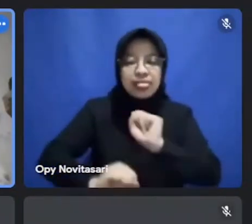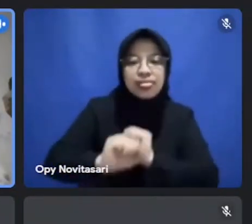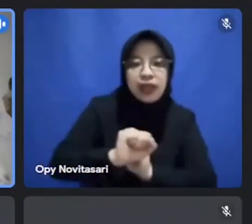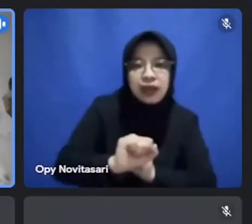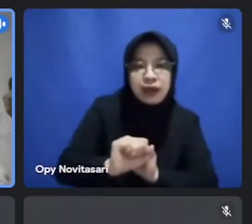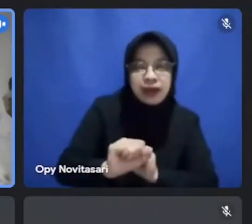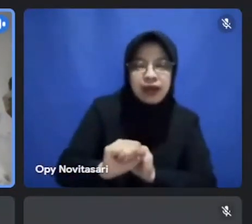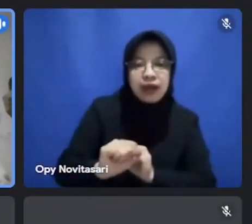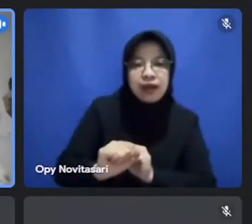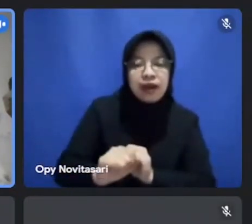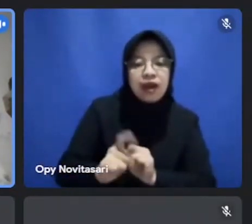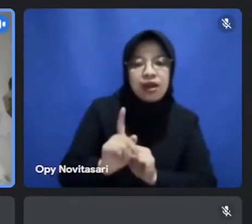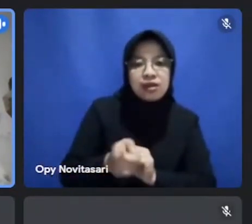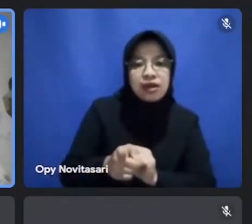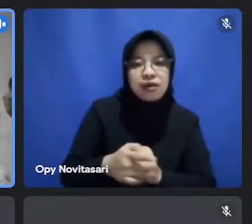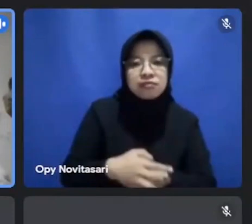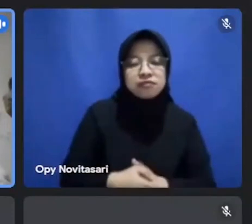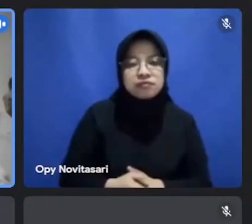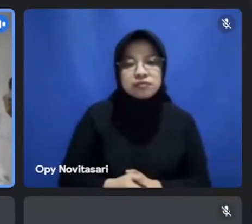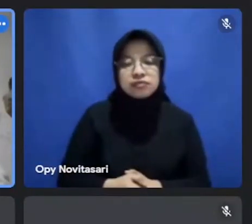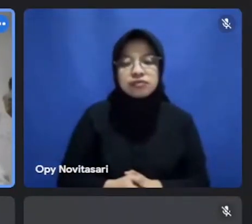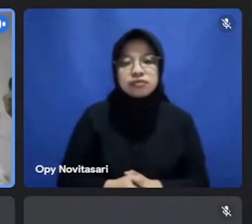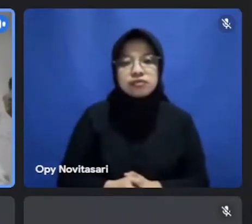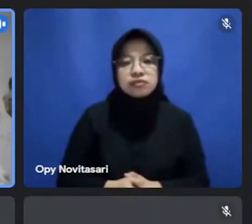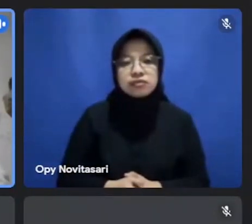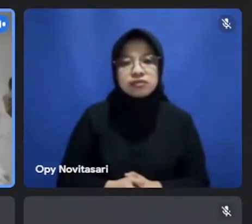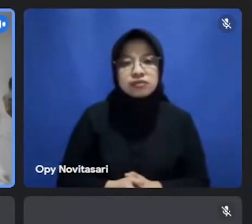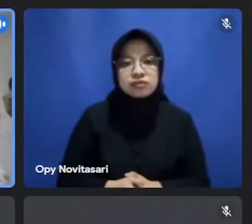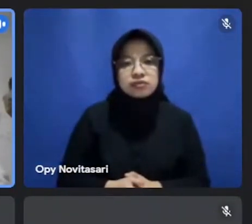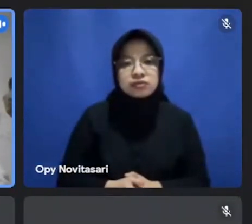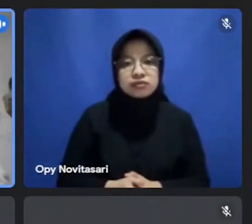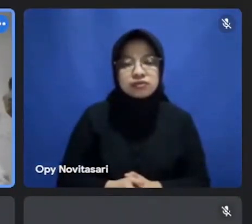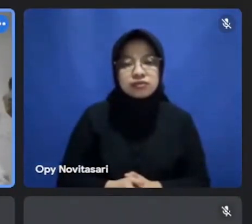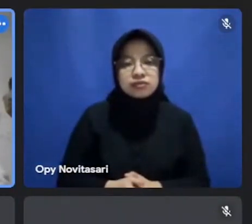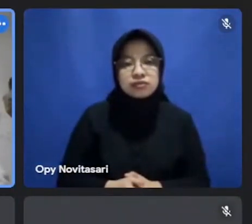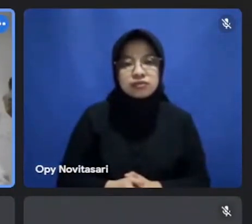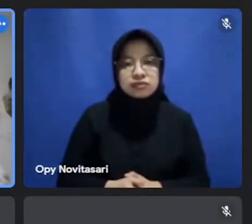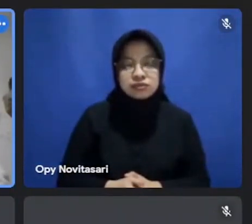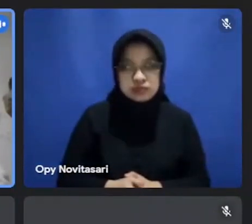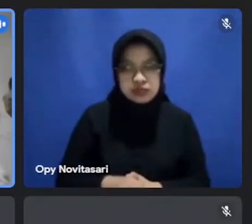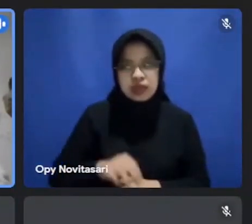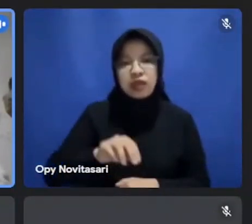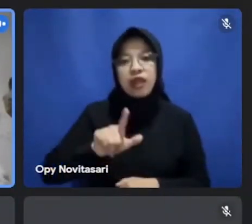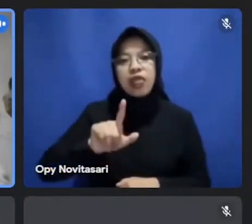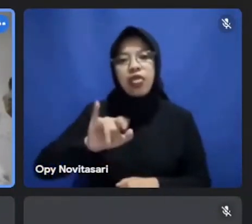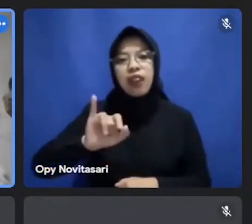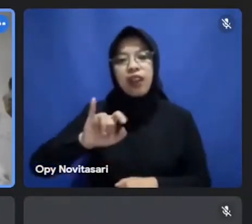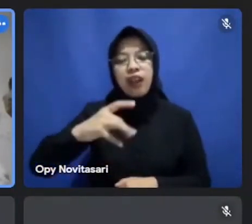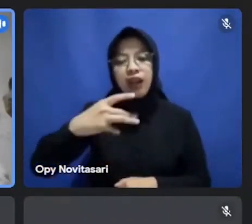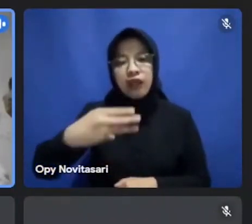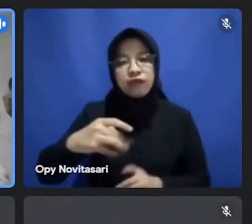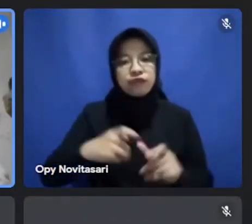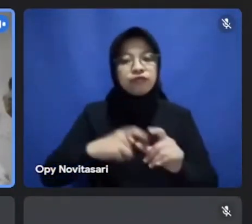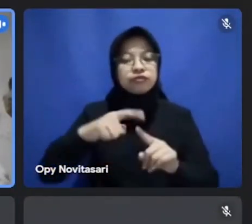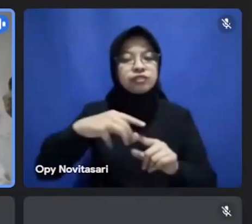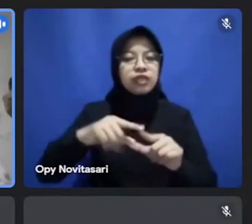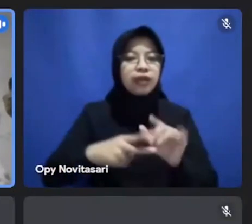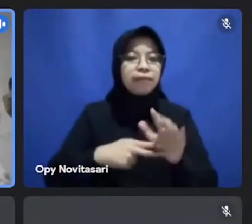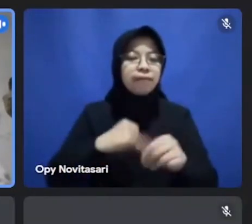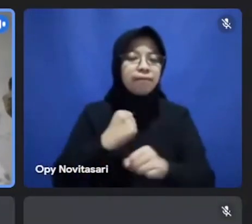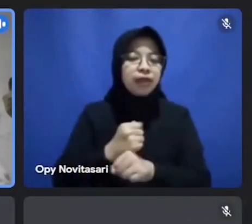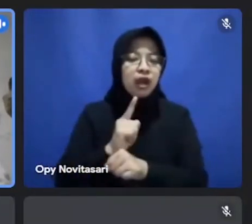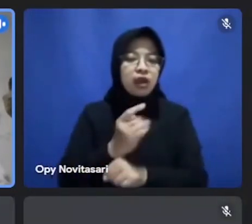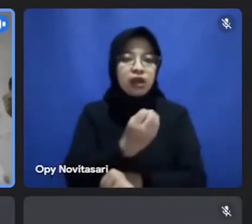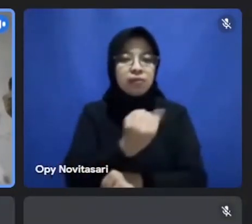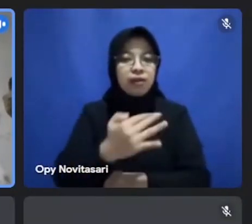eh mengadakan eh sesi live stream eh secara secara eh harian dan teman-teman